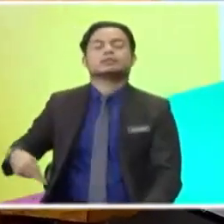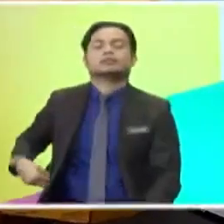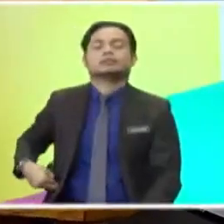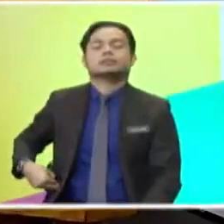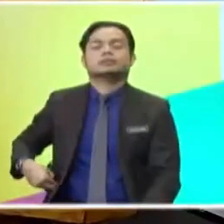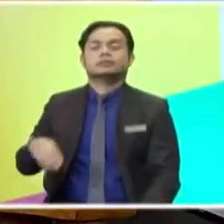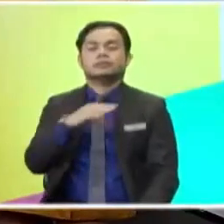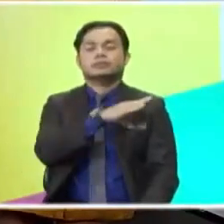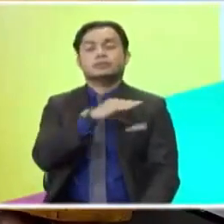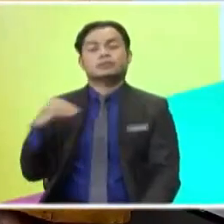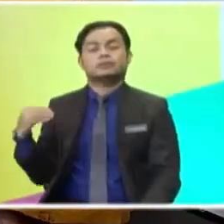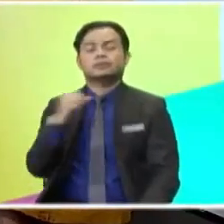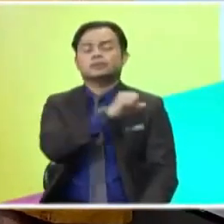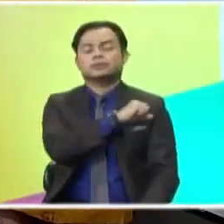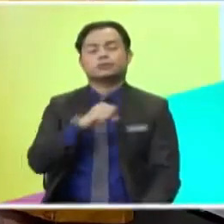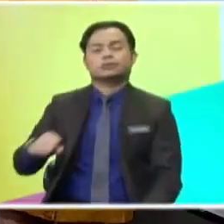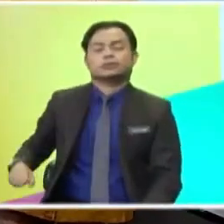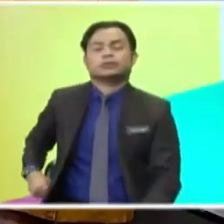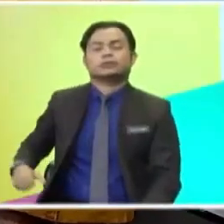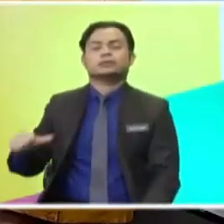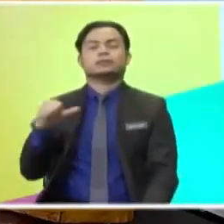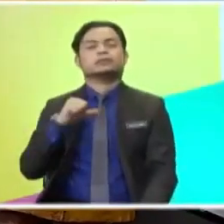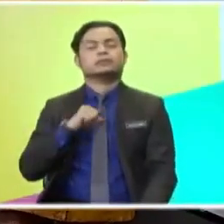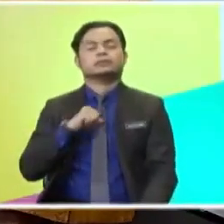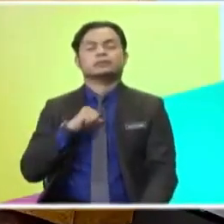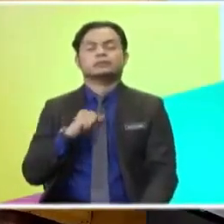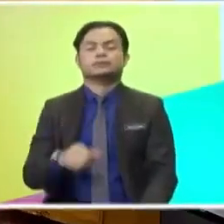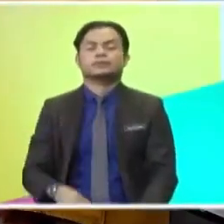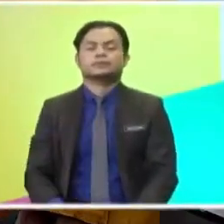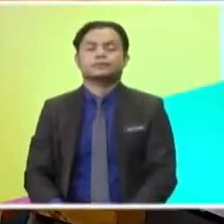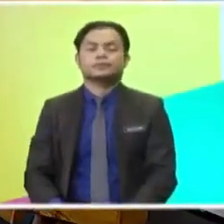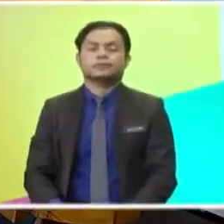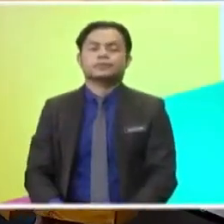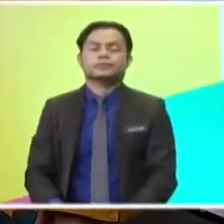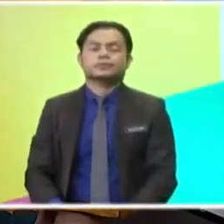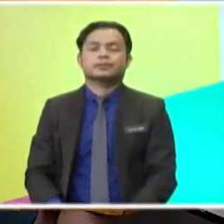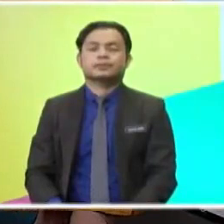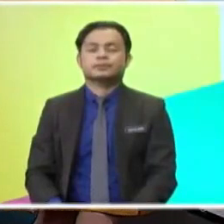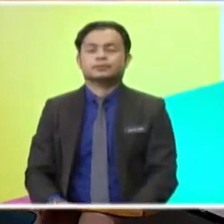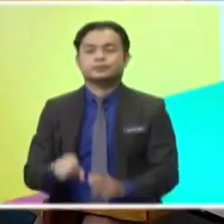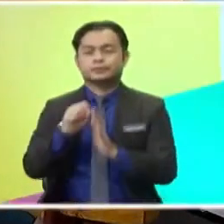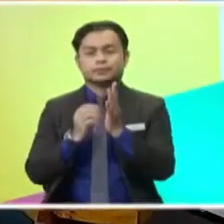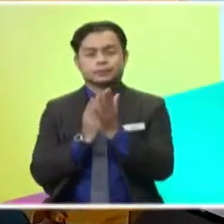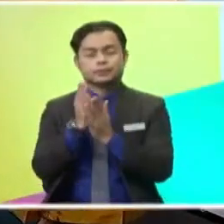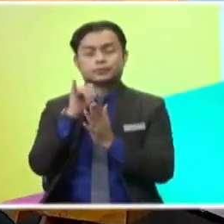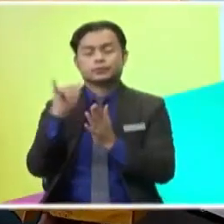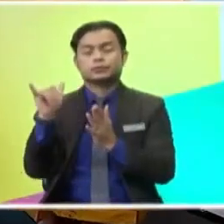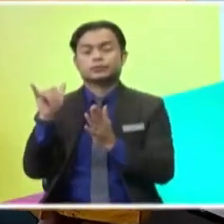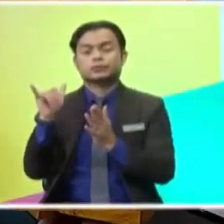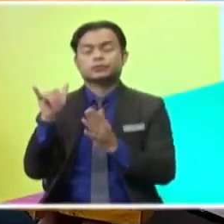masing-masing. Okey. Jadi, seterusnya, dalam perundangan, Yang di-Pertuan Agong juga bertanggungjawab